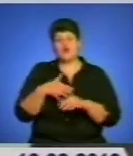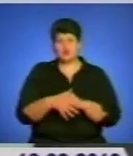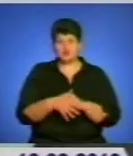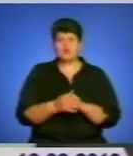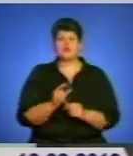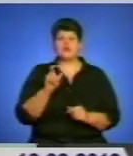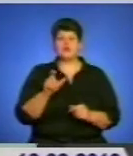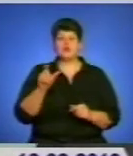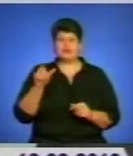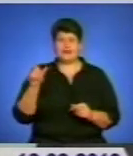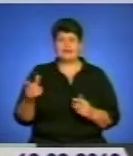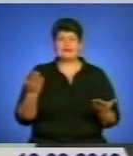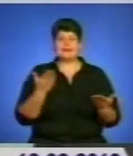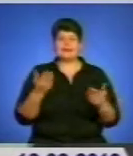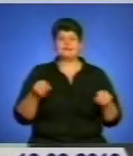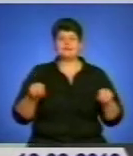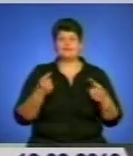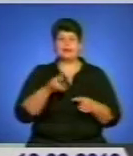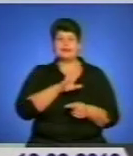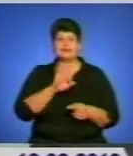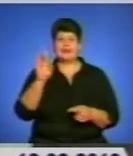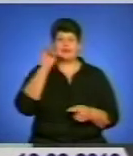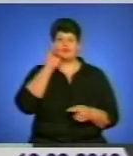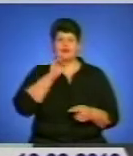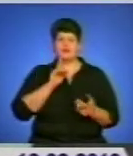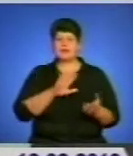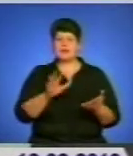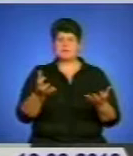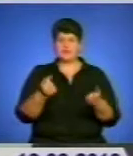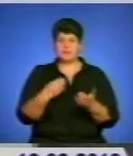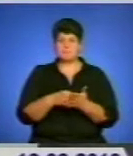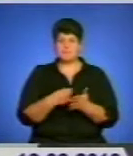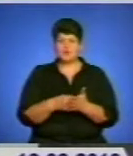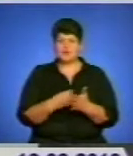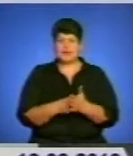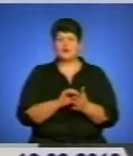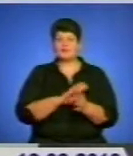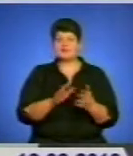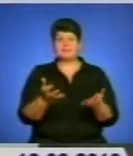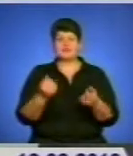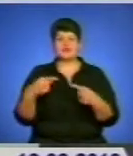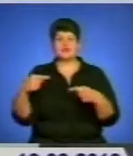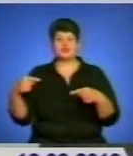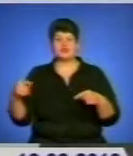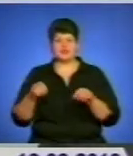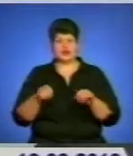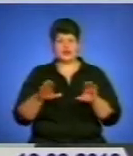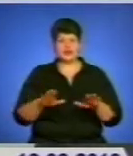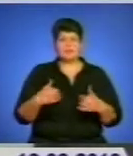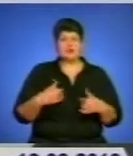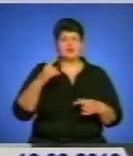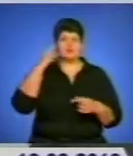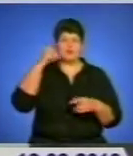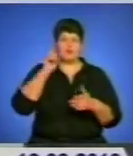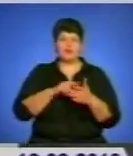людей, яким ми створили незручності неприйняттям бюджету і неприйняттям інших рішень. Але ми переконані, що